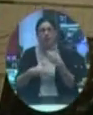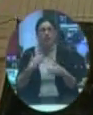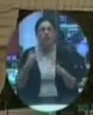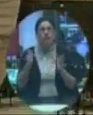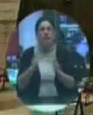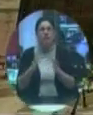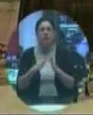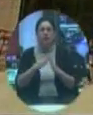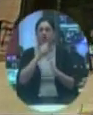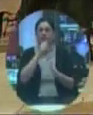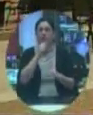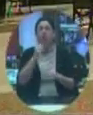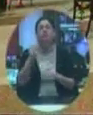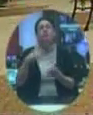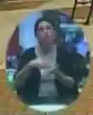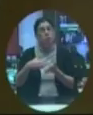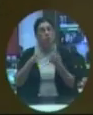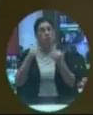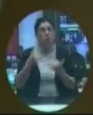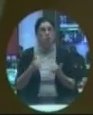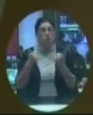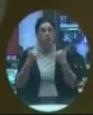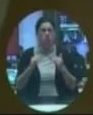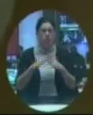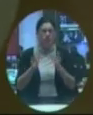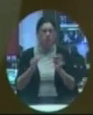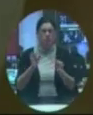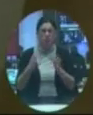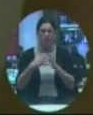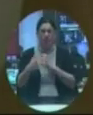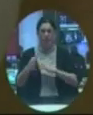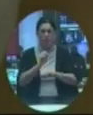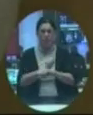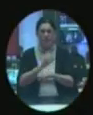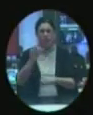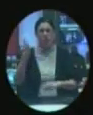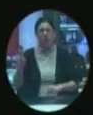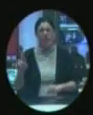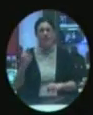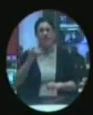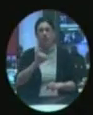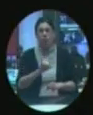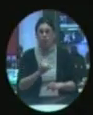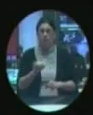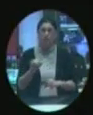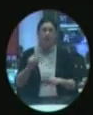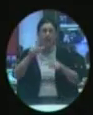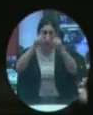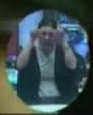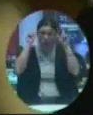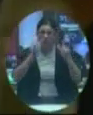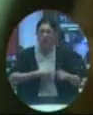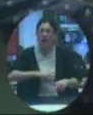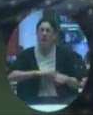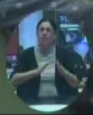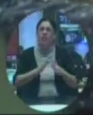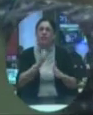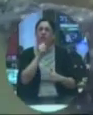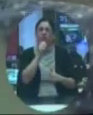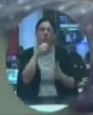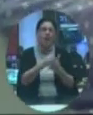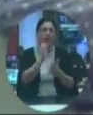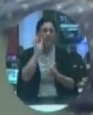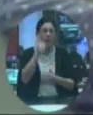כיפת הזהב נמשכים. היום העריך בית המשפט בחיפה את מעצרה של אירינה יגודין, האחות האחראית בבית האבות, עד למחר.